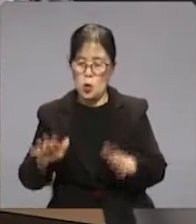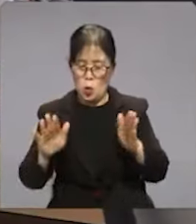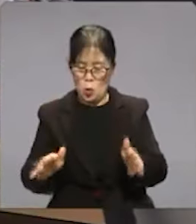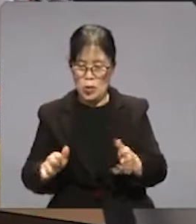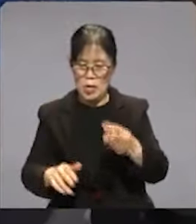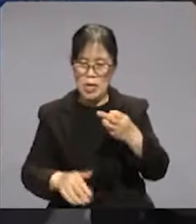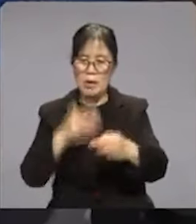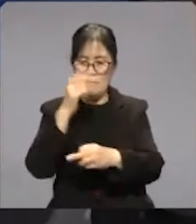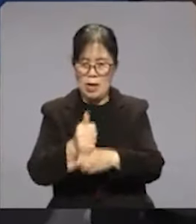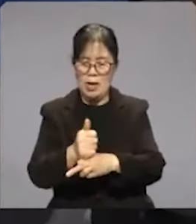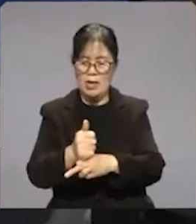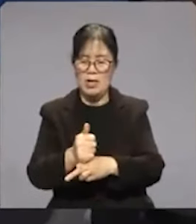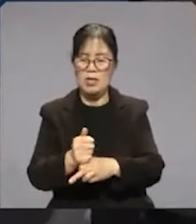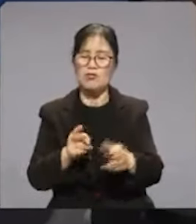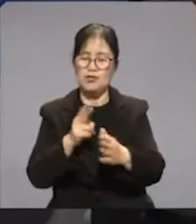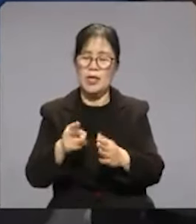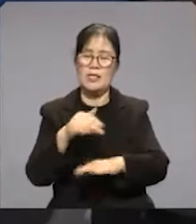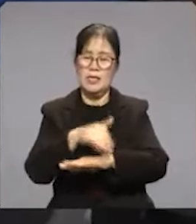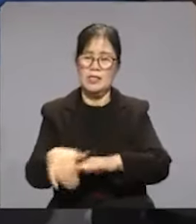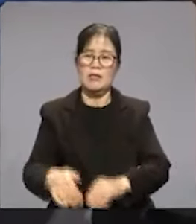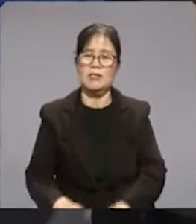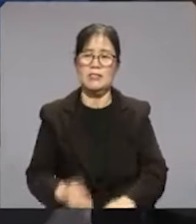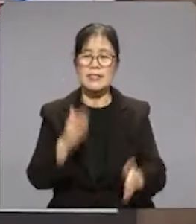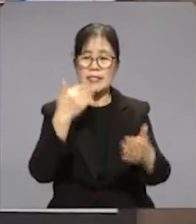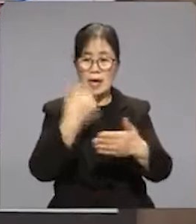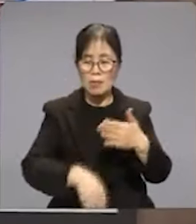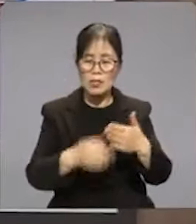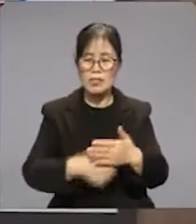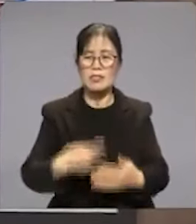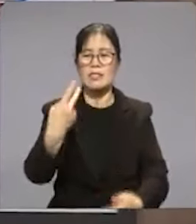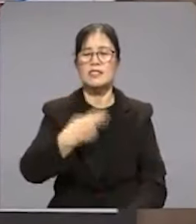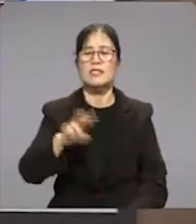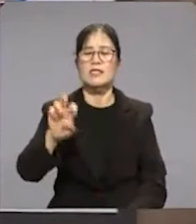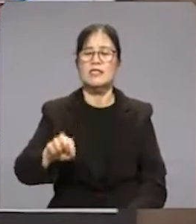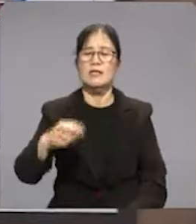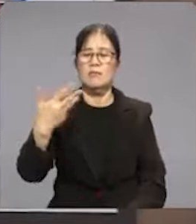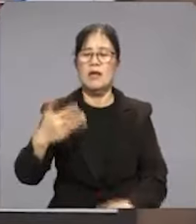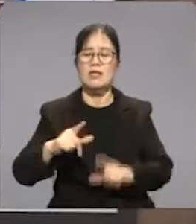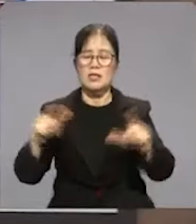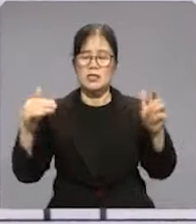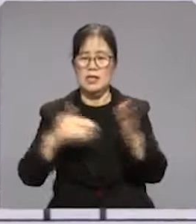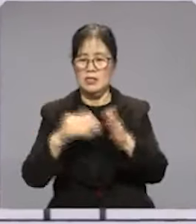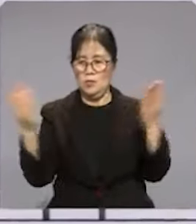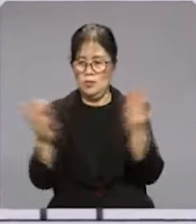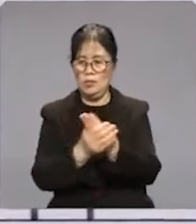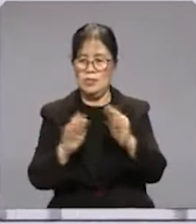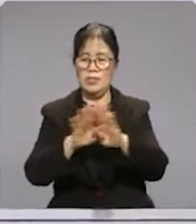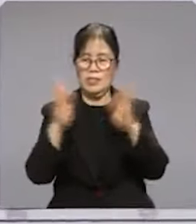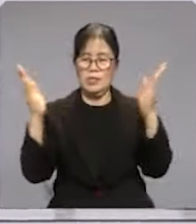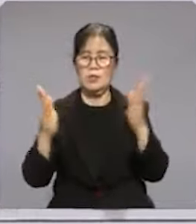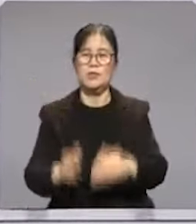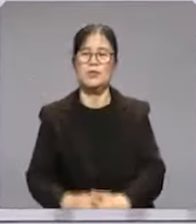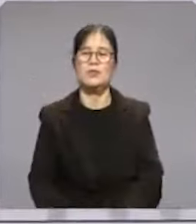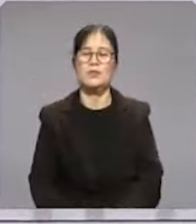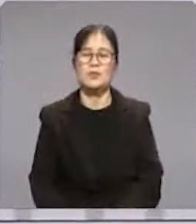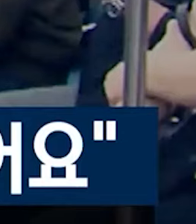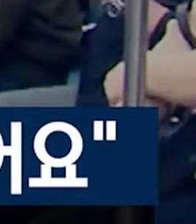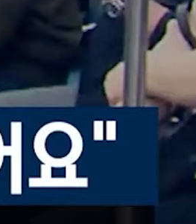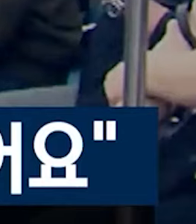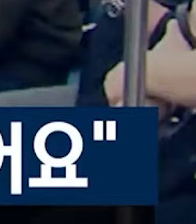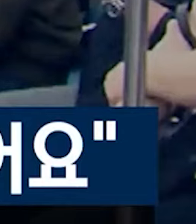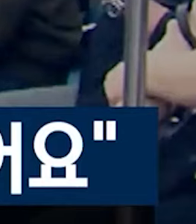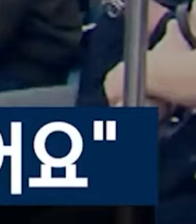예정. 나머지 구간들도 2028년까지 완전 개통됩니다. OBS 뉴스